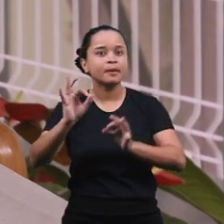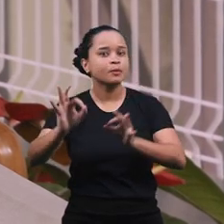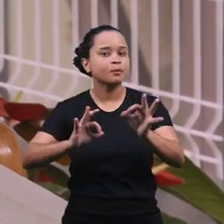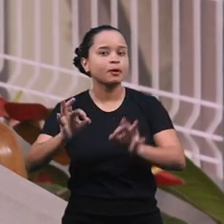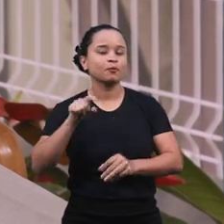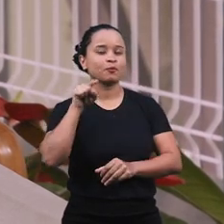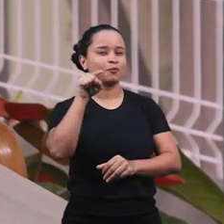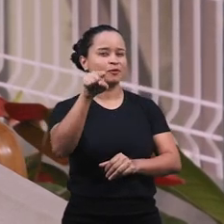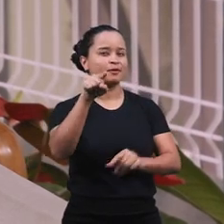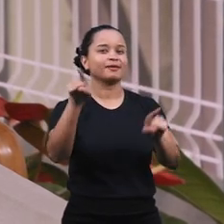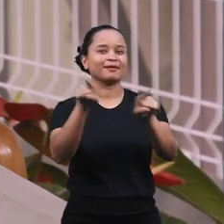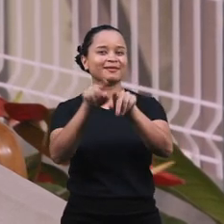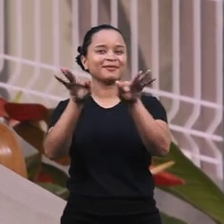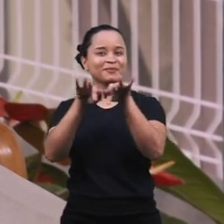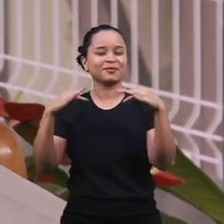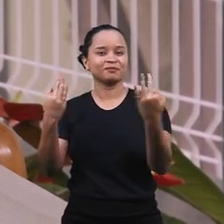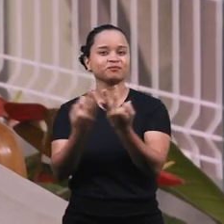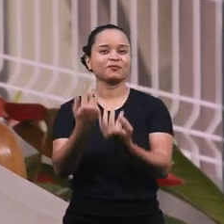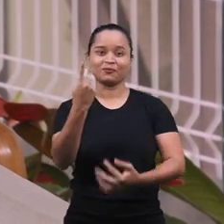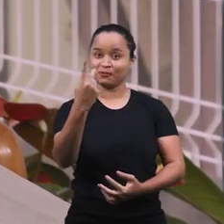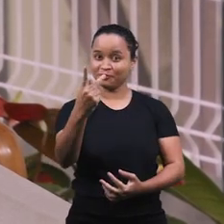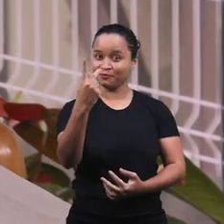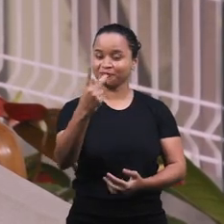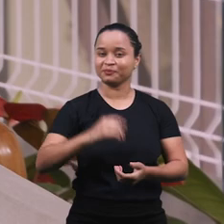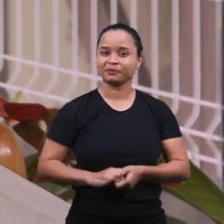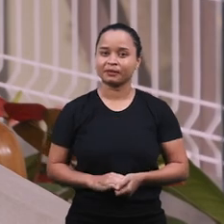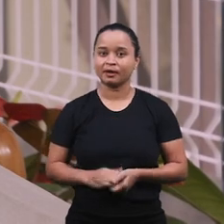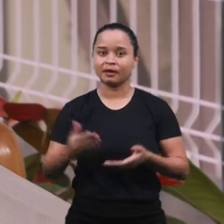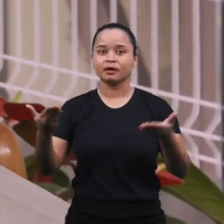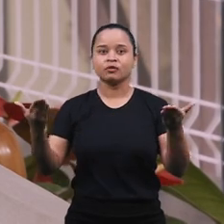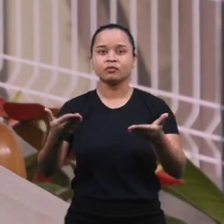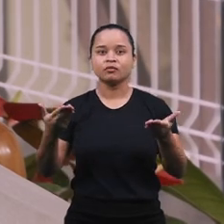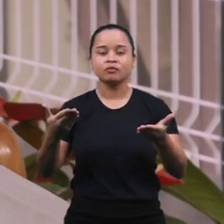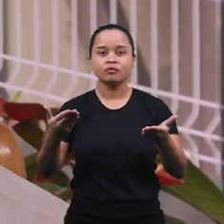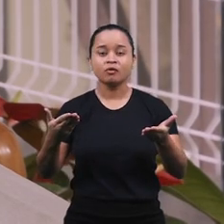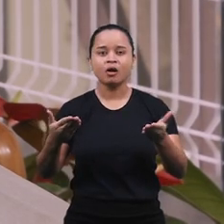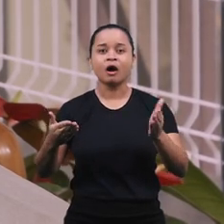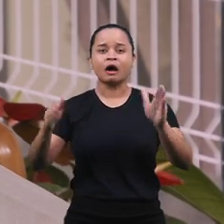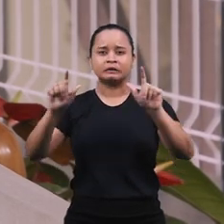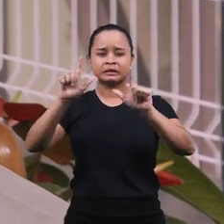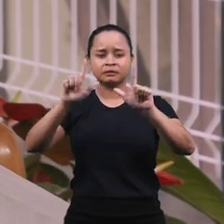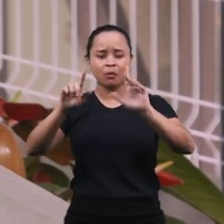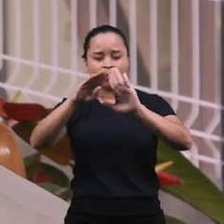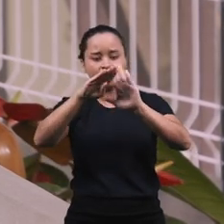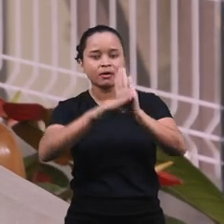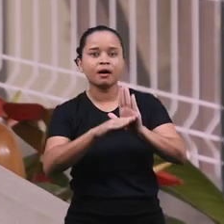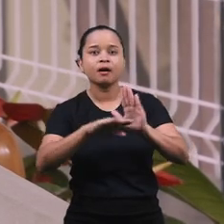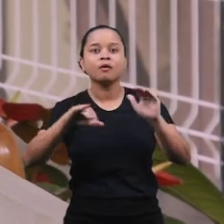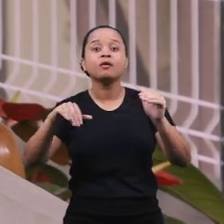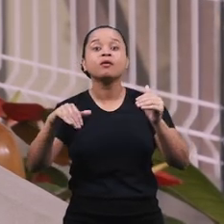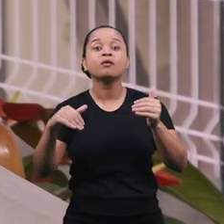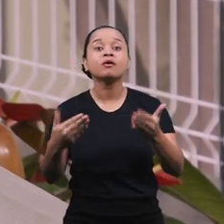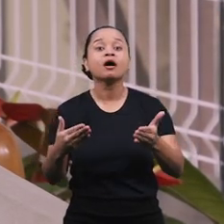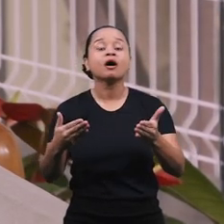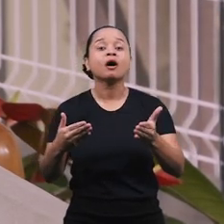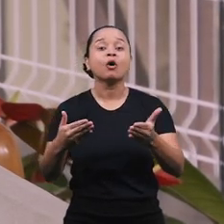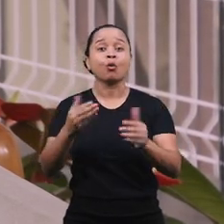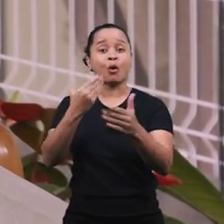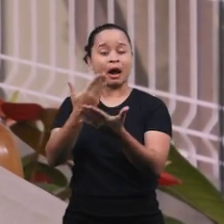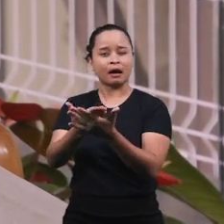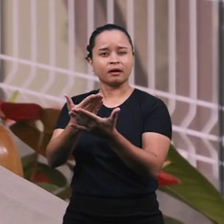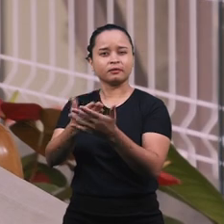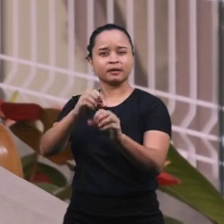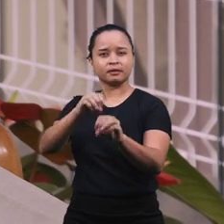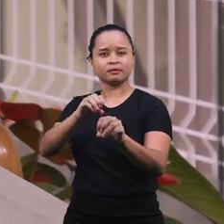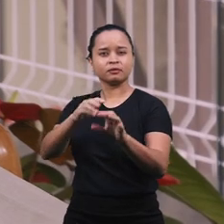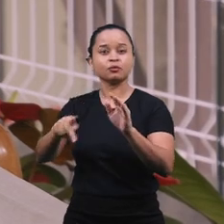vous et pour toute votre famille. Dans la programmation d'aujourd'hui, dans le tableau Leçons du Manaïm, les pasteurs Daniel Moreira et